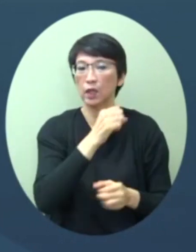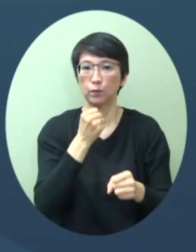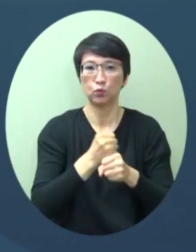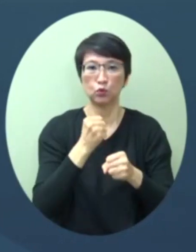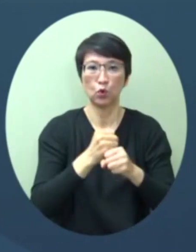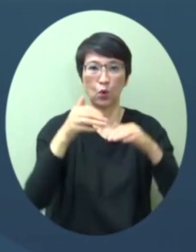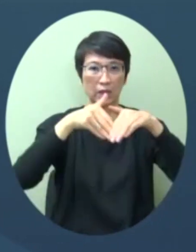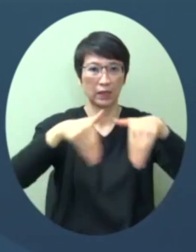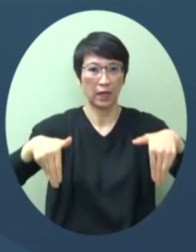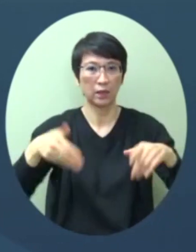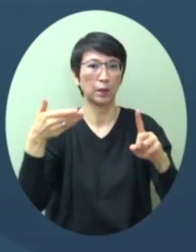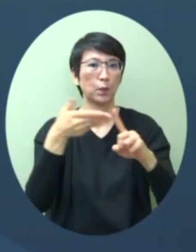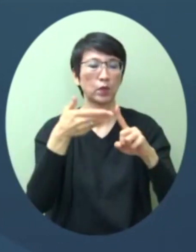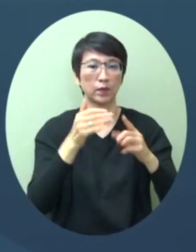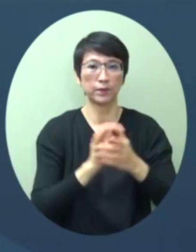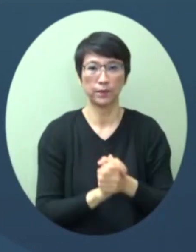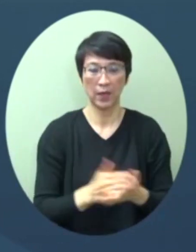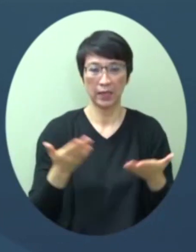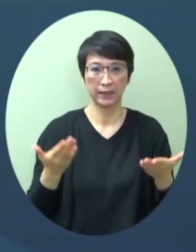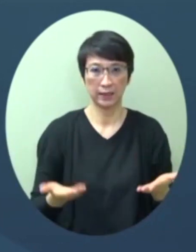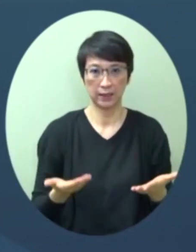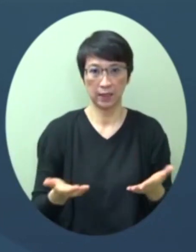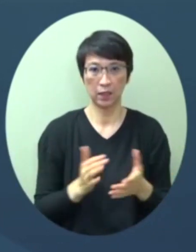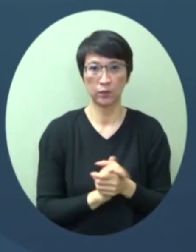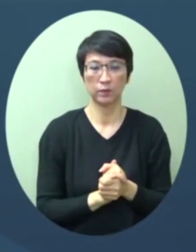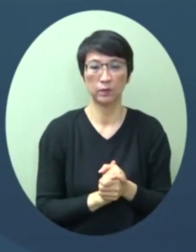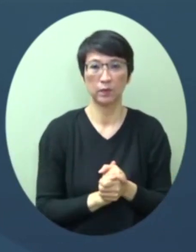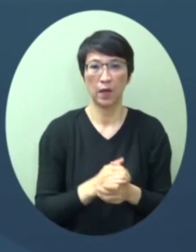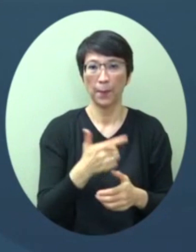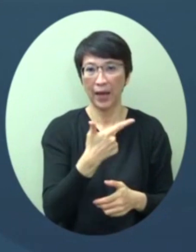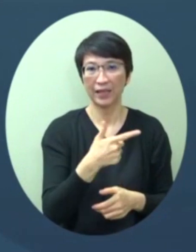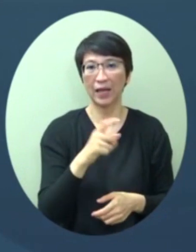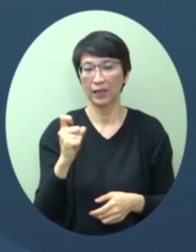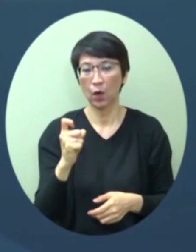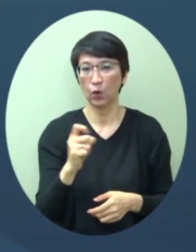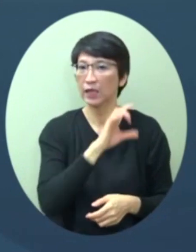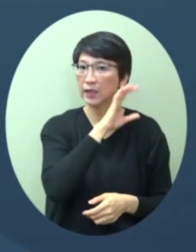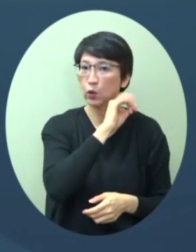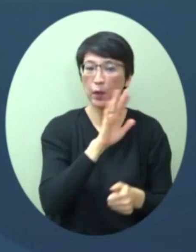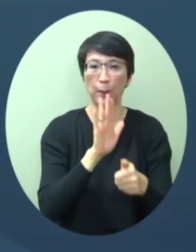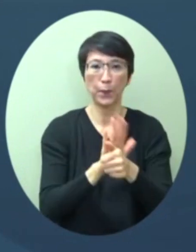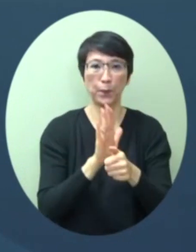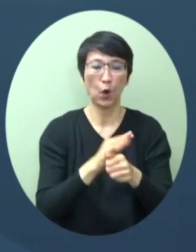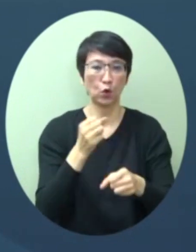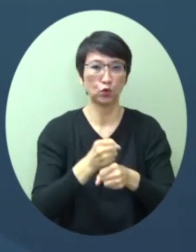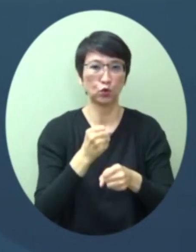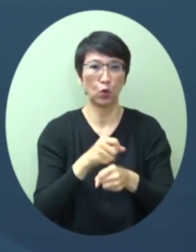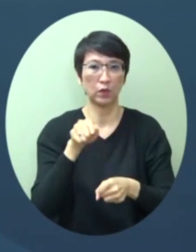的设施用途目前来说我们都有八、九间的酒店是帮我们做